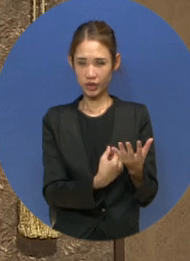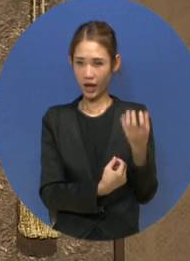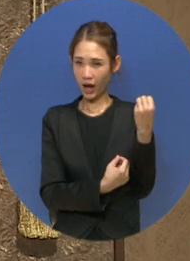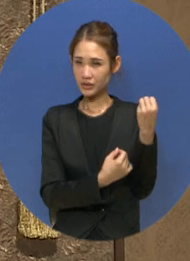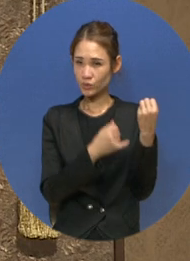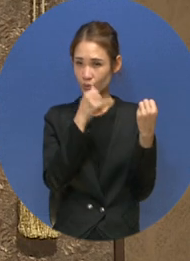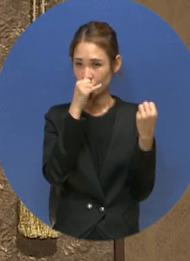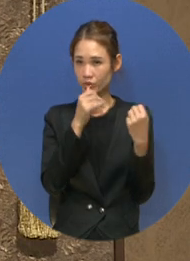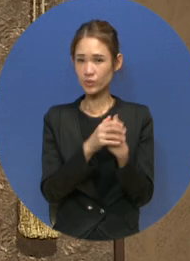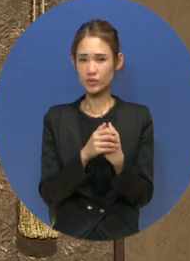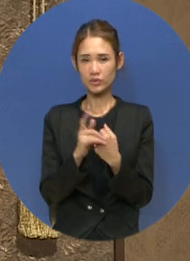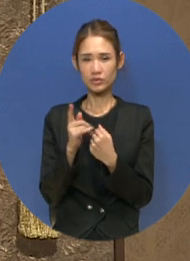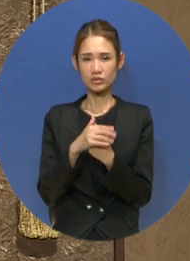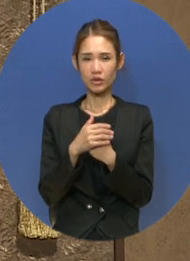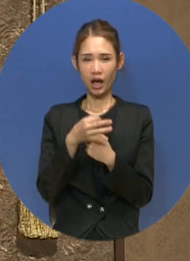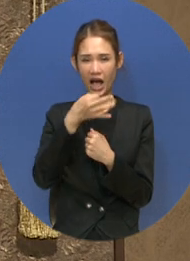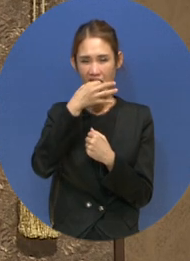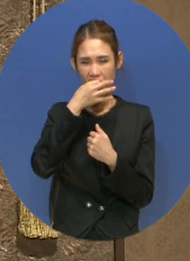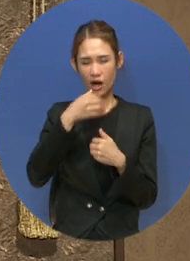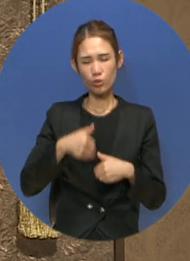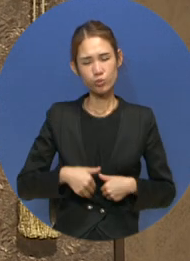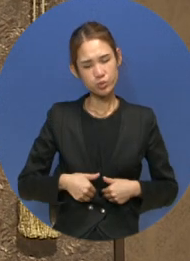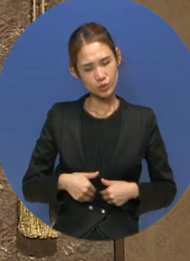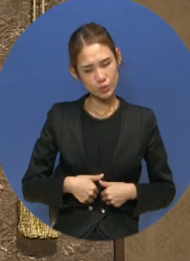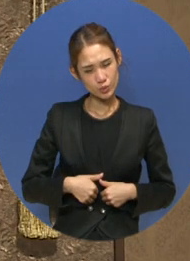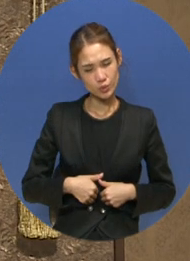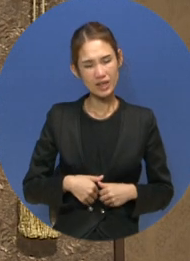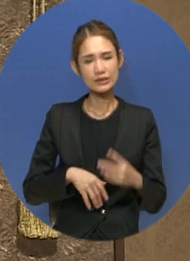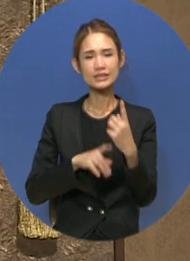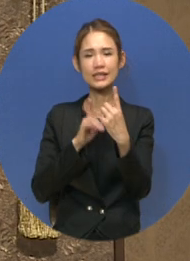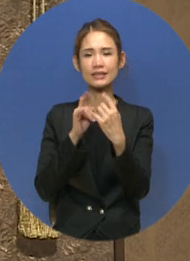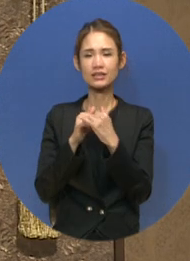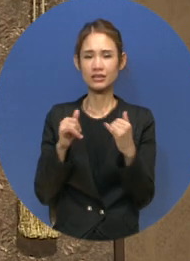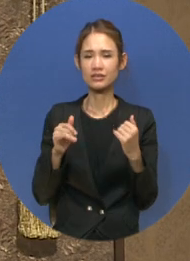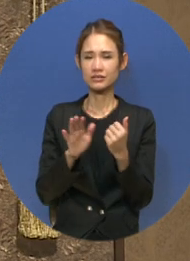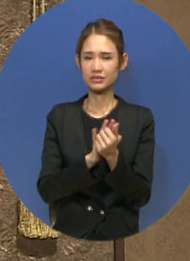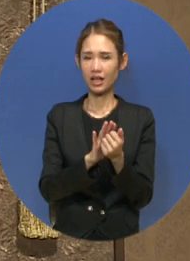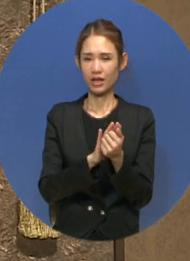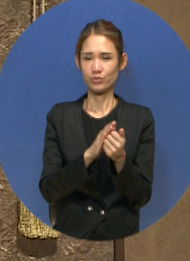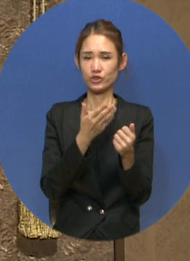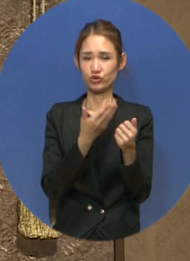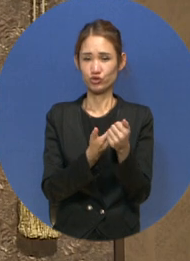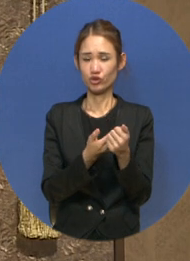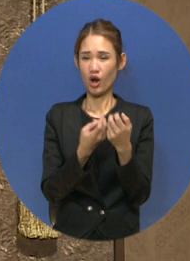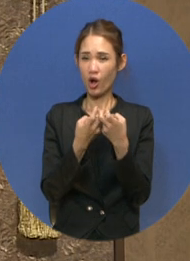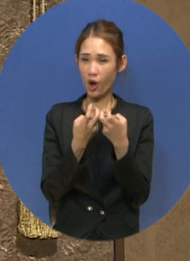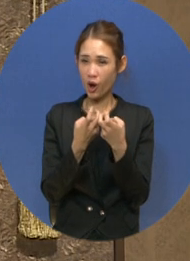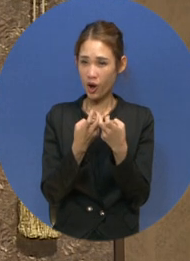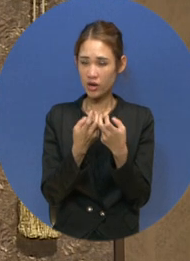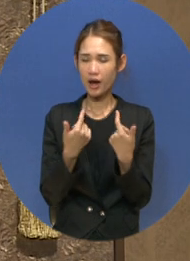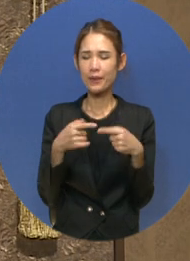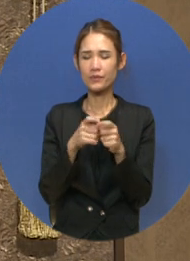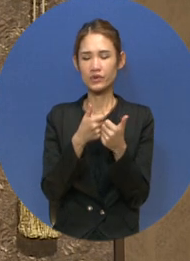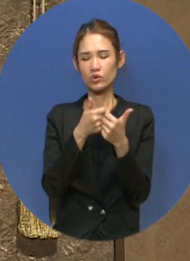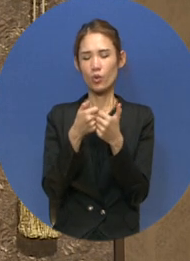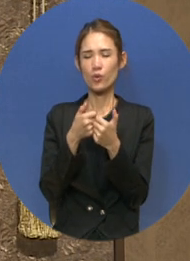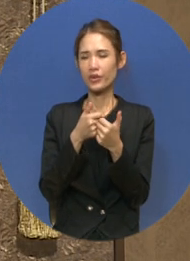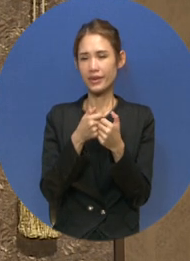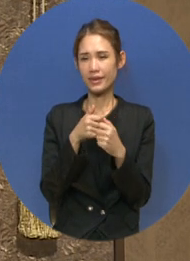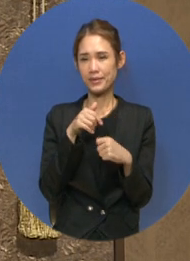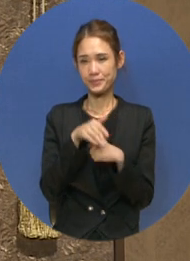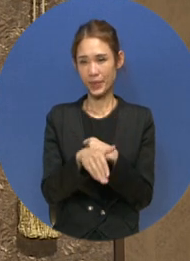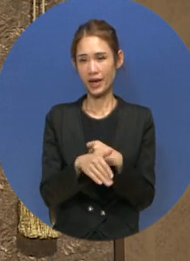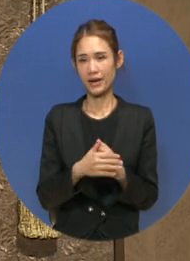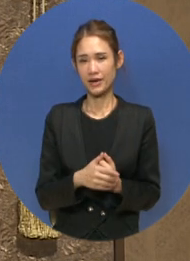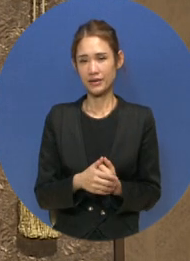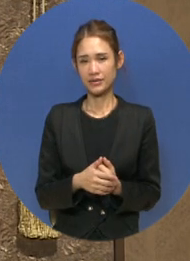있거나 아니면 욕구를 갖고 있는 대상자들에게 서비스를 어떻게 줄 것인가를 함께 논의하는 구조입니다. 네.